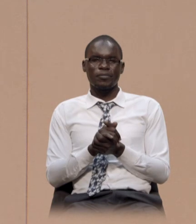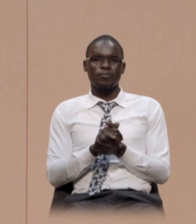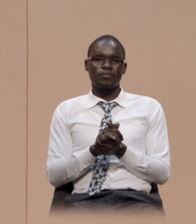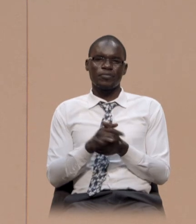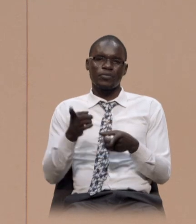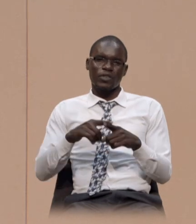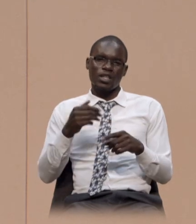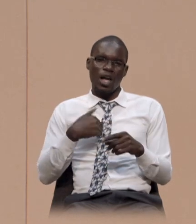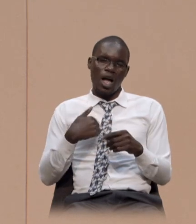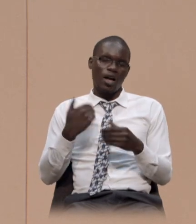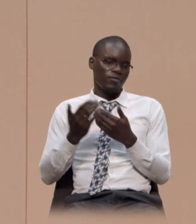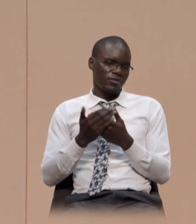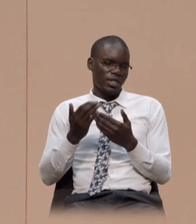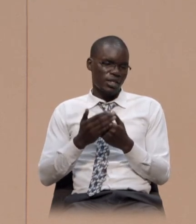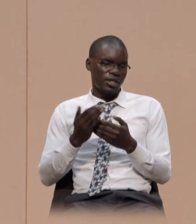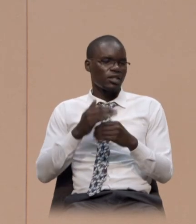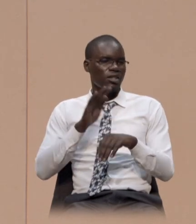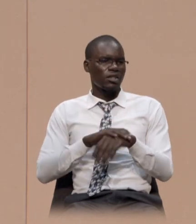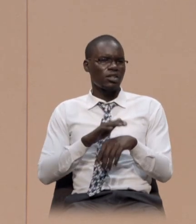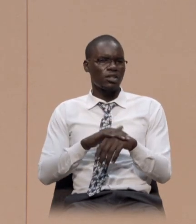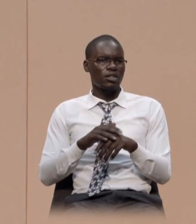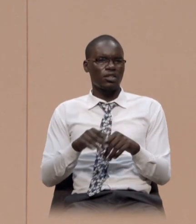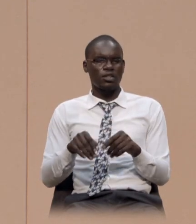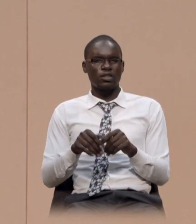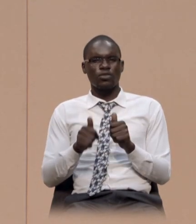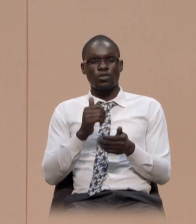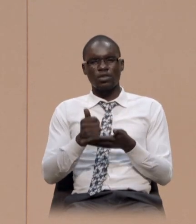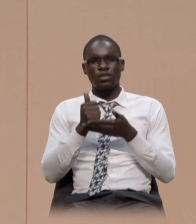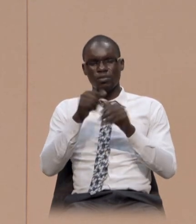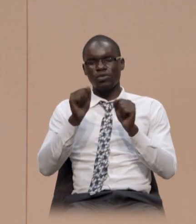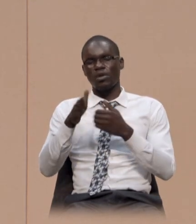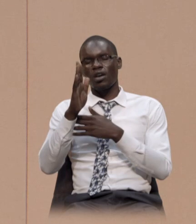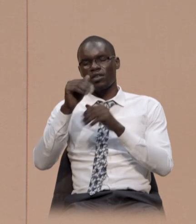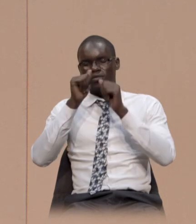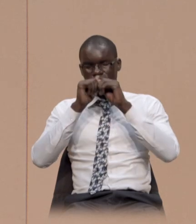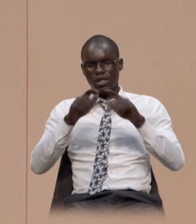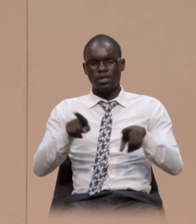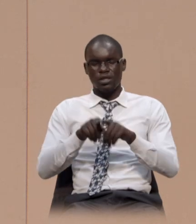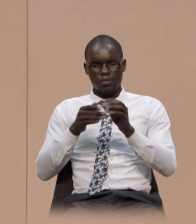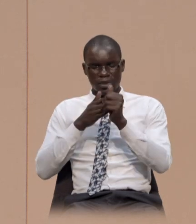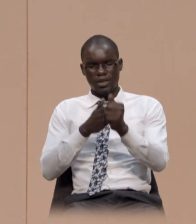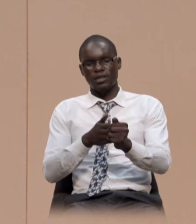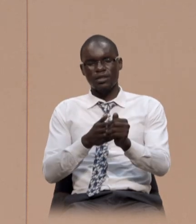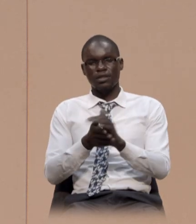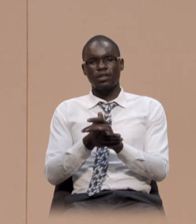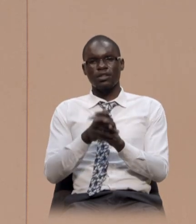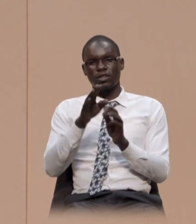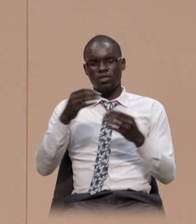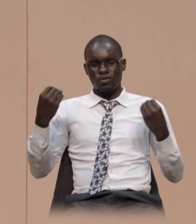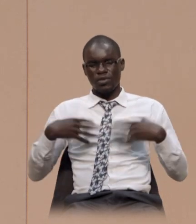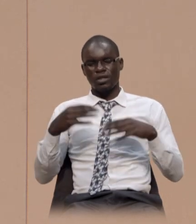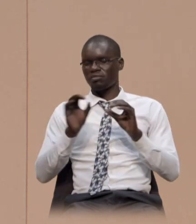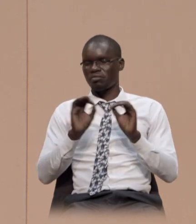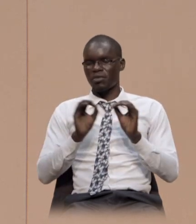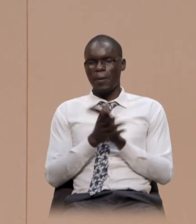precious parenting style ambayo itakusaidia. Mungu akubariki, akuongoze. Usiogope